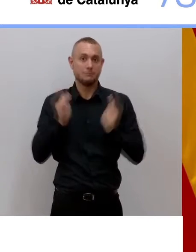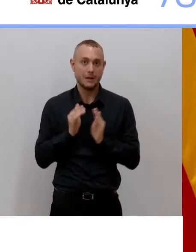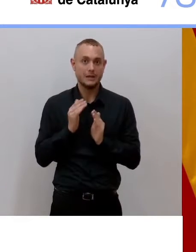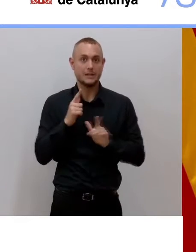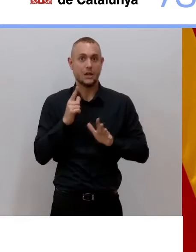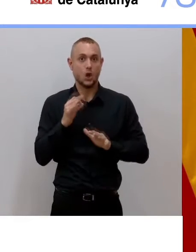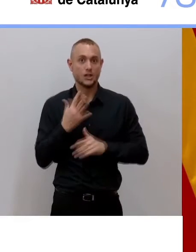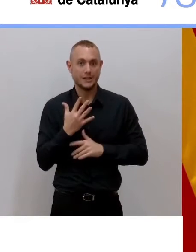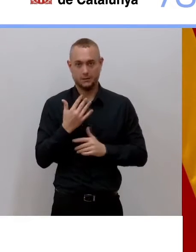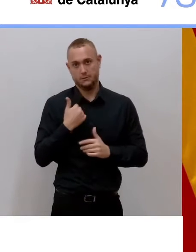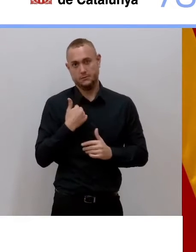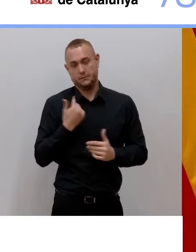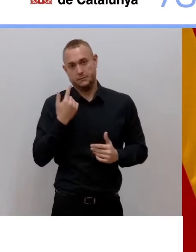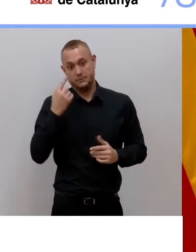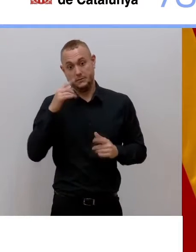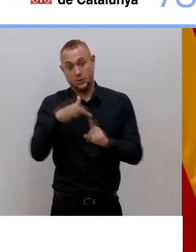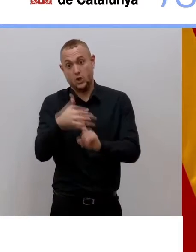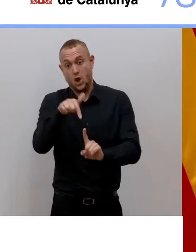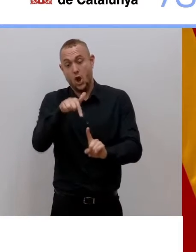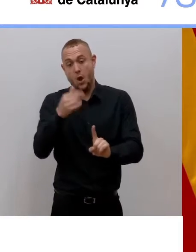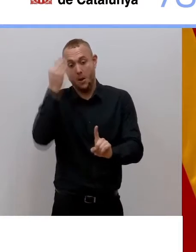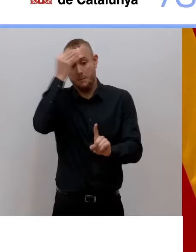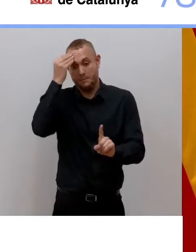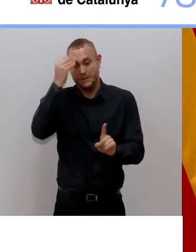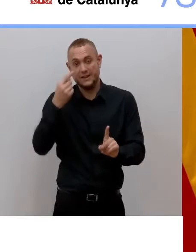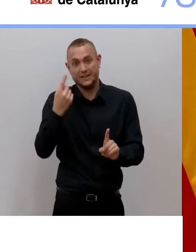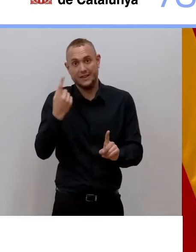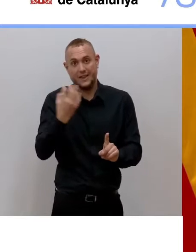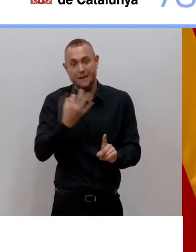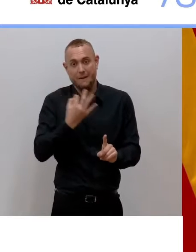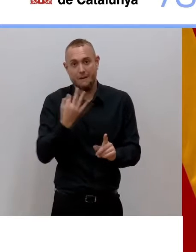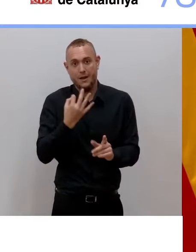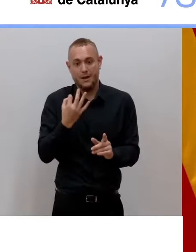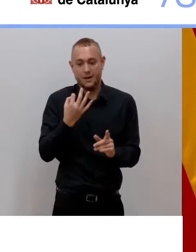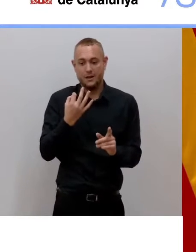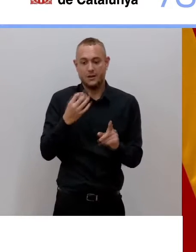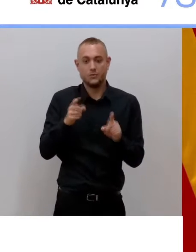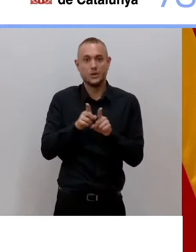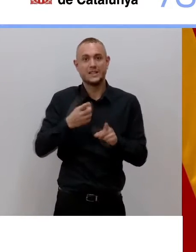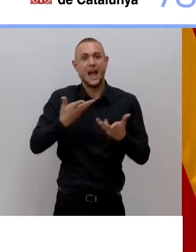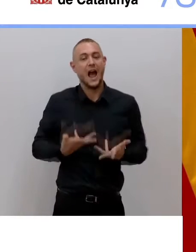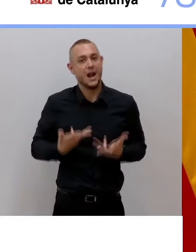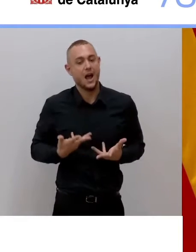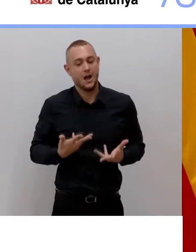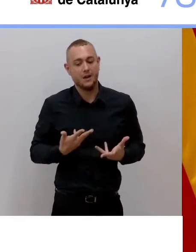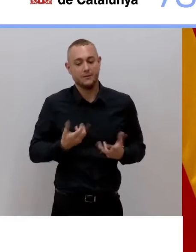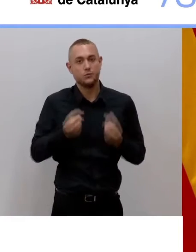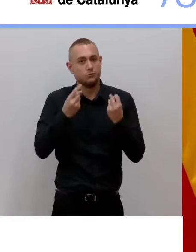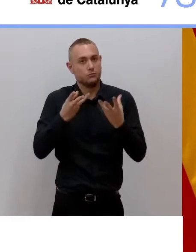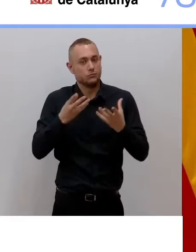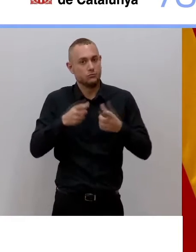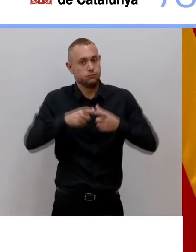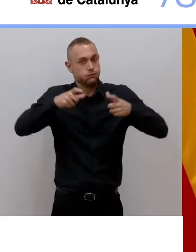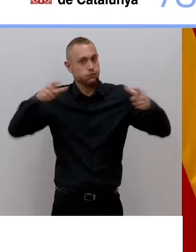pensem que per aquesta situació cal tenir en compte que el que hem vist, que actualment tenim un nombre de casos molt alt, que